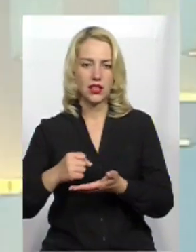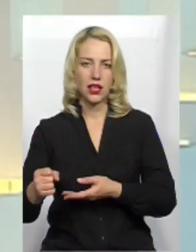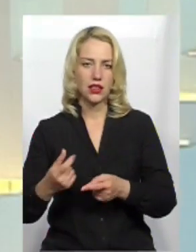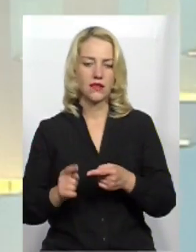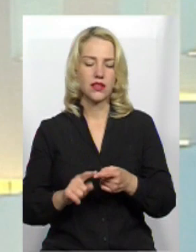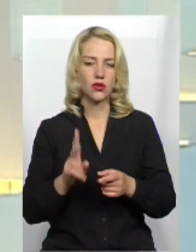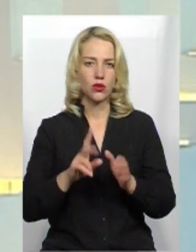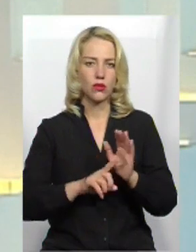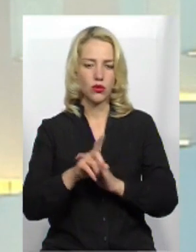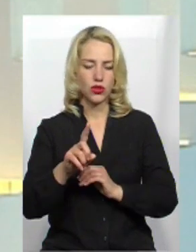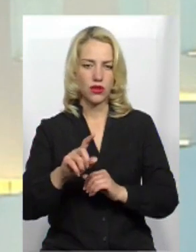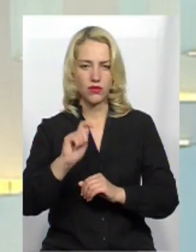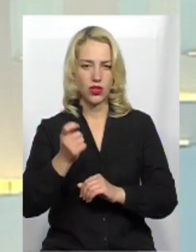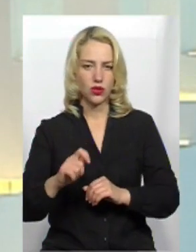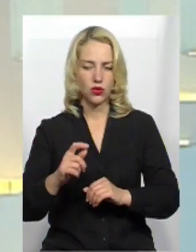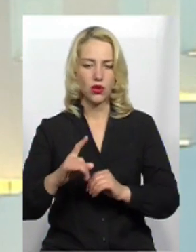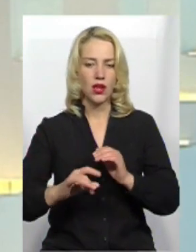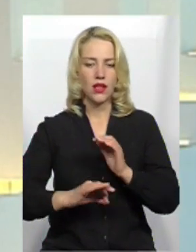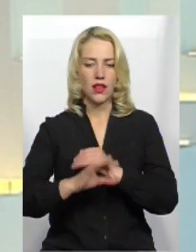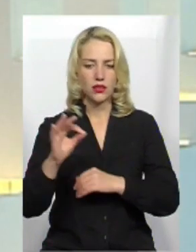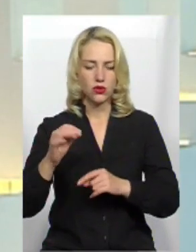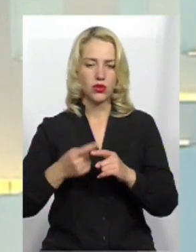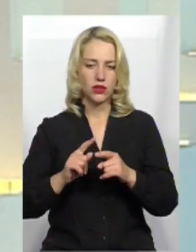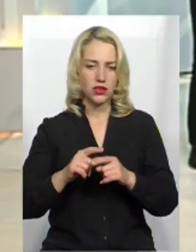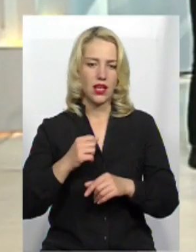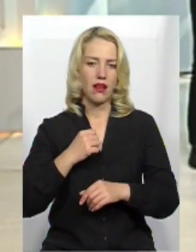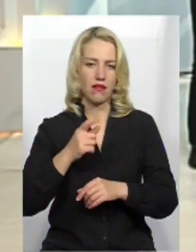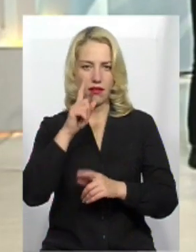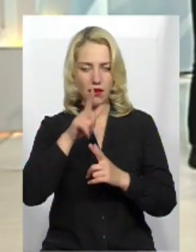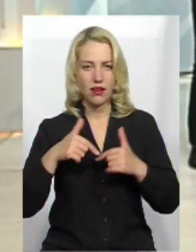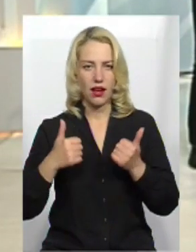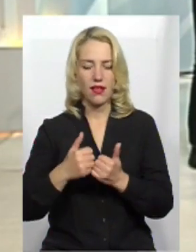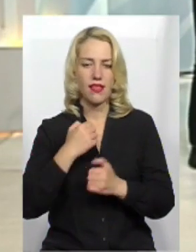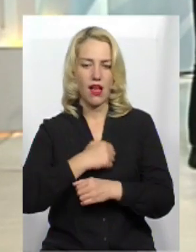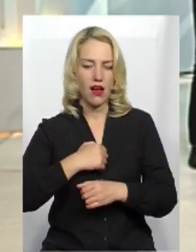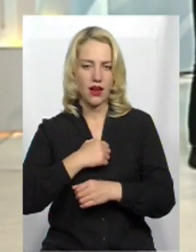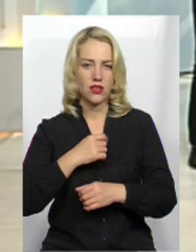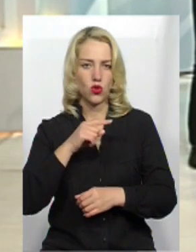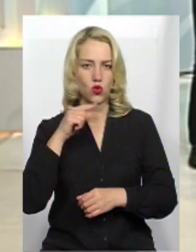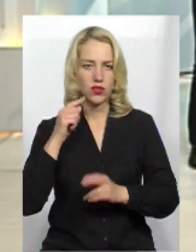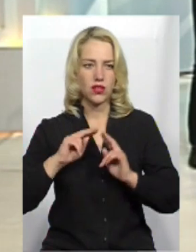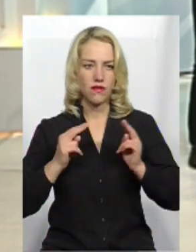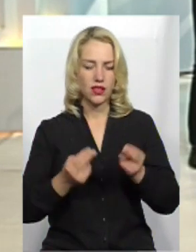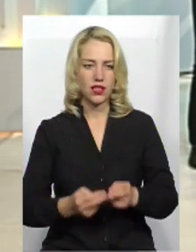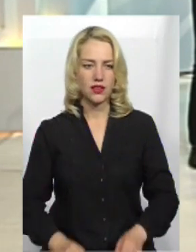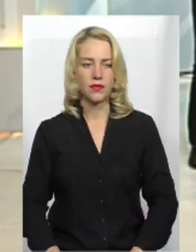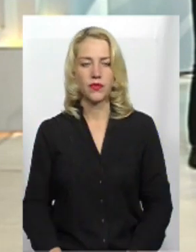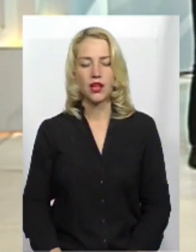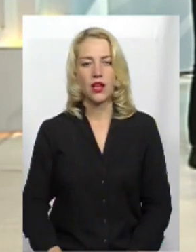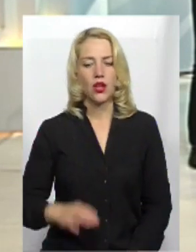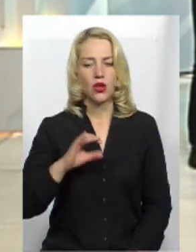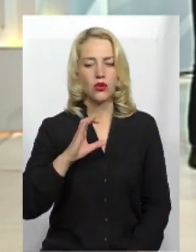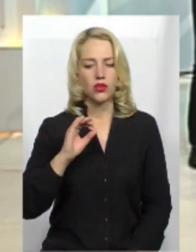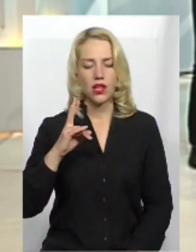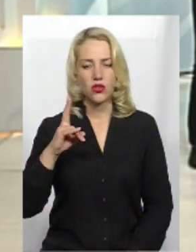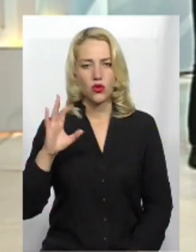України. Країна-агресор Російська Федерація. Дякую за відповіді у цьому блоці. Політолог Ярослав Ювсечко